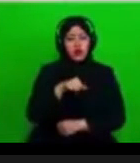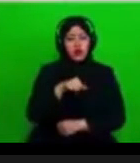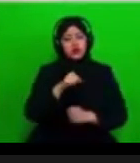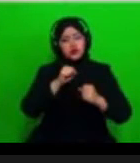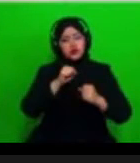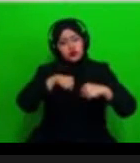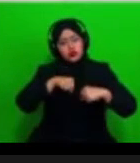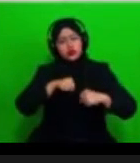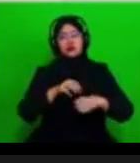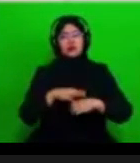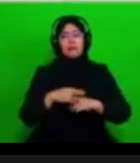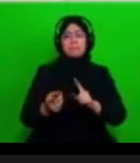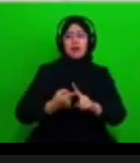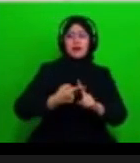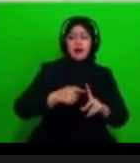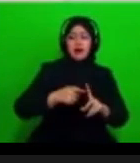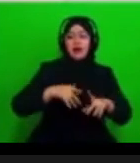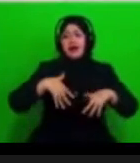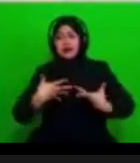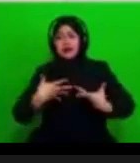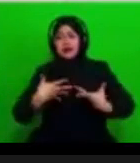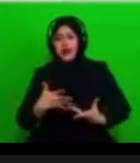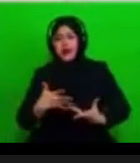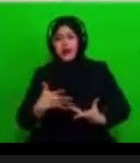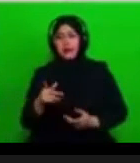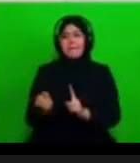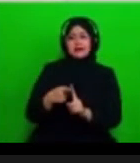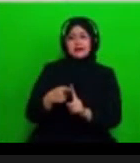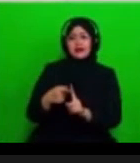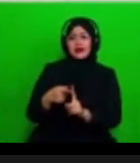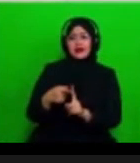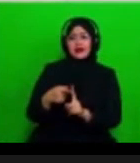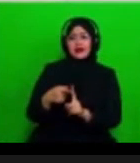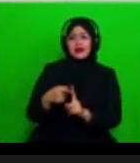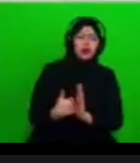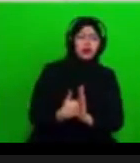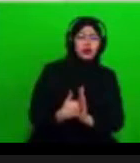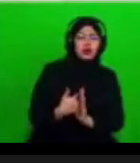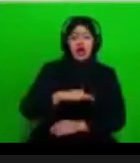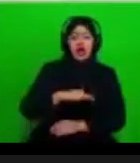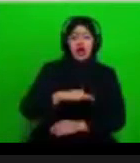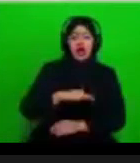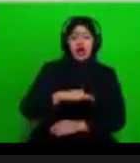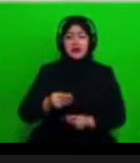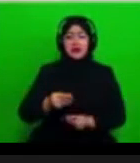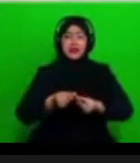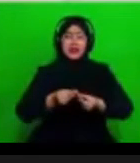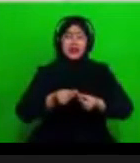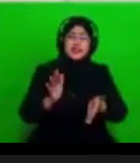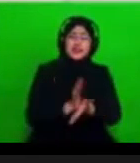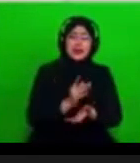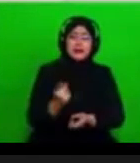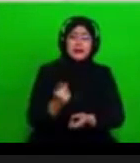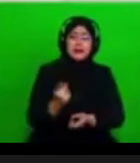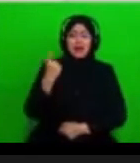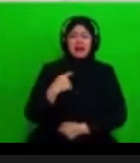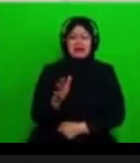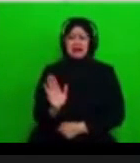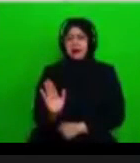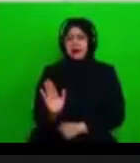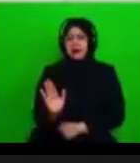mengutarakan pendapat dan gagasannya. Hal itu seringkali terbawa sampai ke sekolah, sehingga mereka ragu